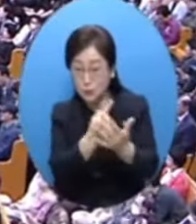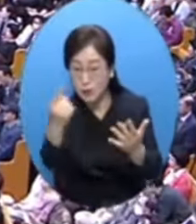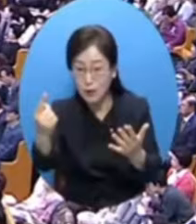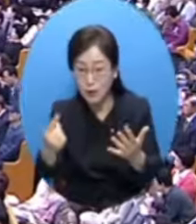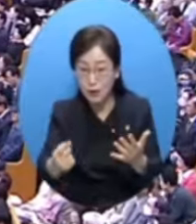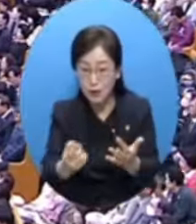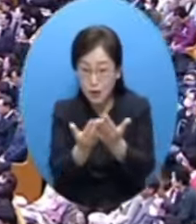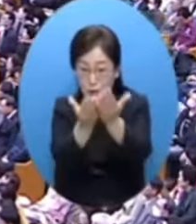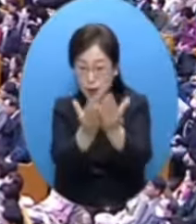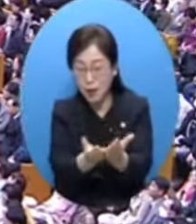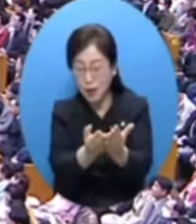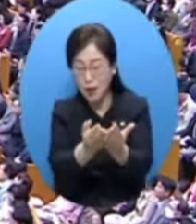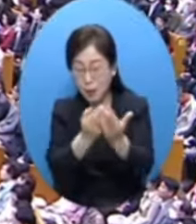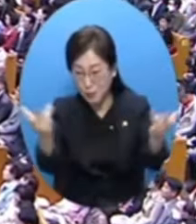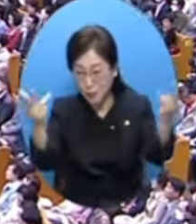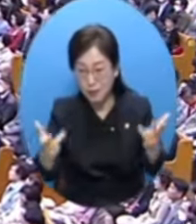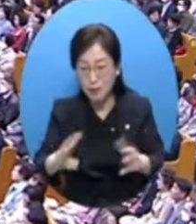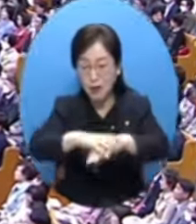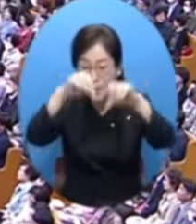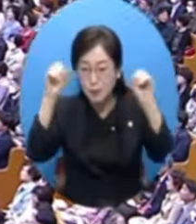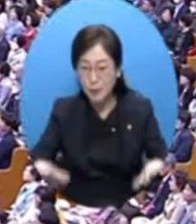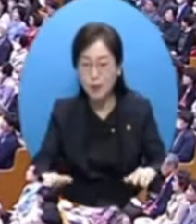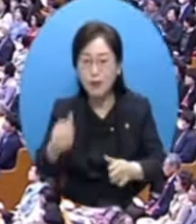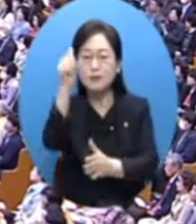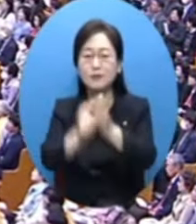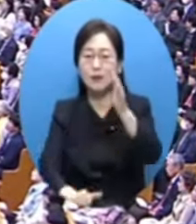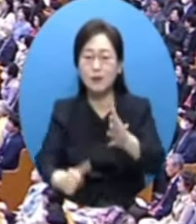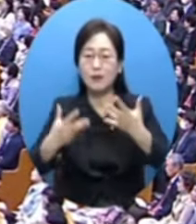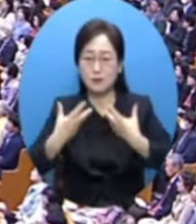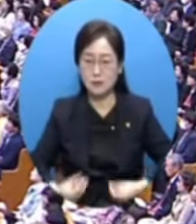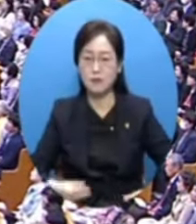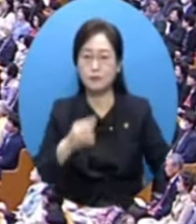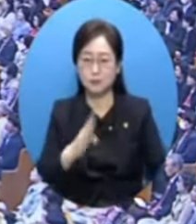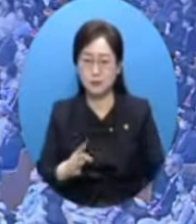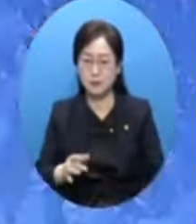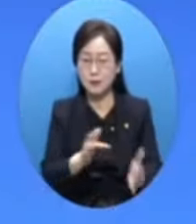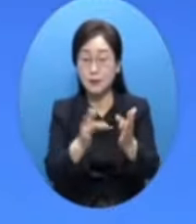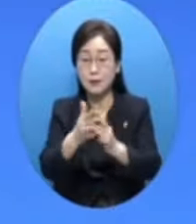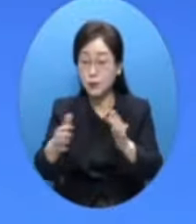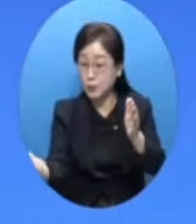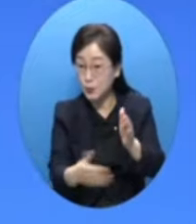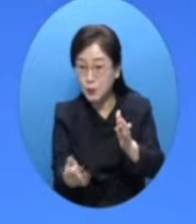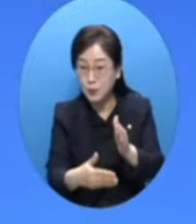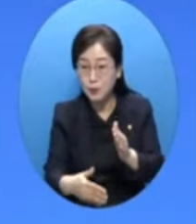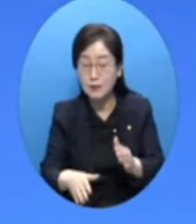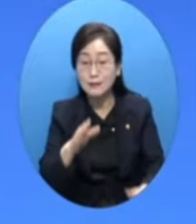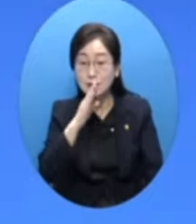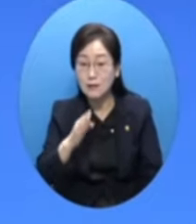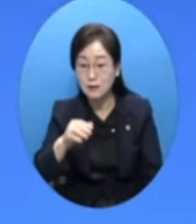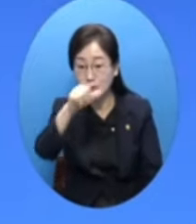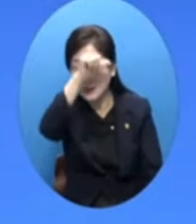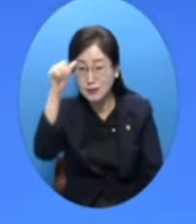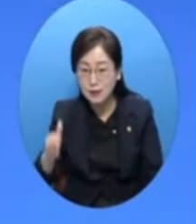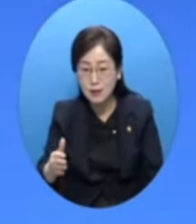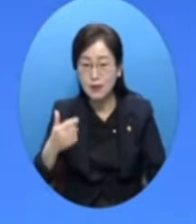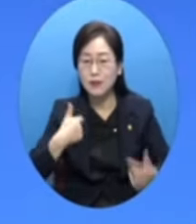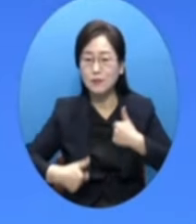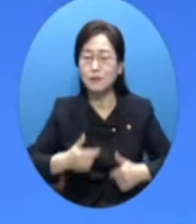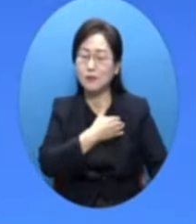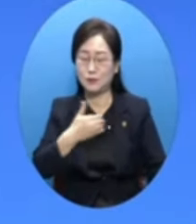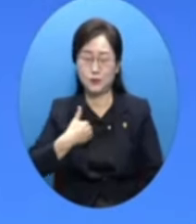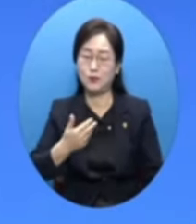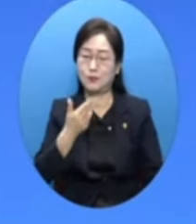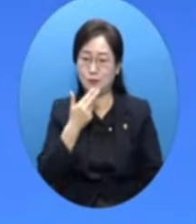인생이요 허무한 인생이요 실패 인생이요 좌절의 인생인 것입니다. 예수님 없이는 우리는 참된 인생의 기쁨과 만족을 누릴 수가 없는